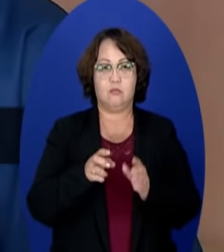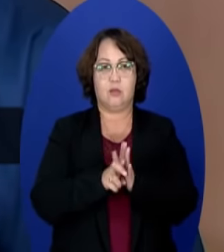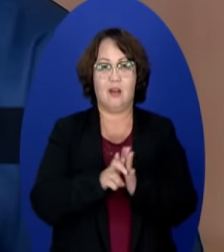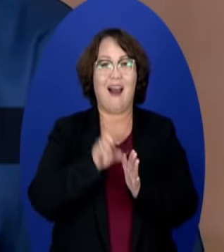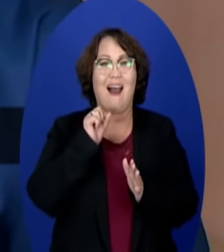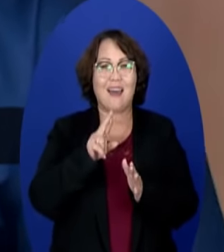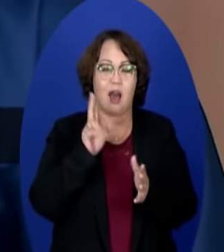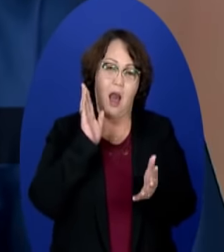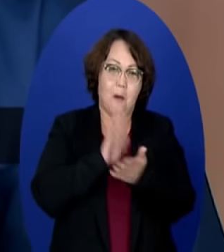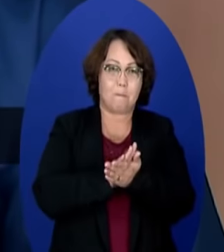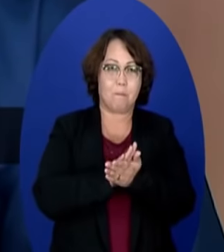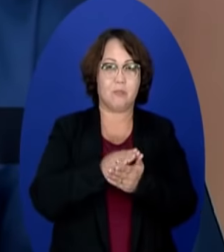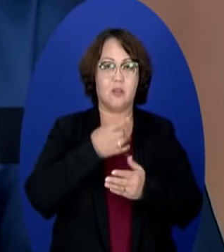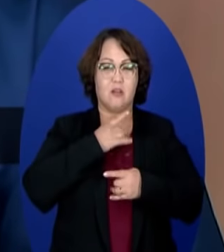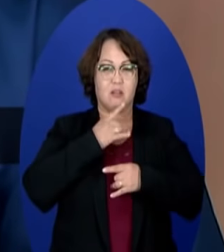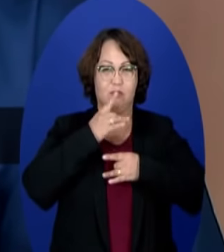аялгуу оруулаад